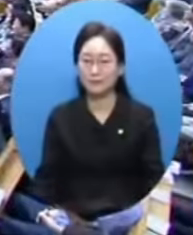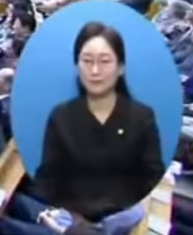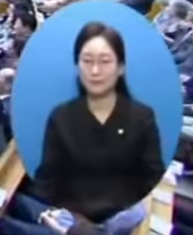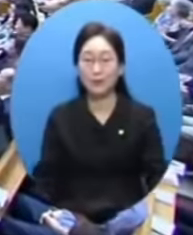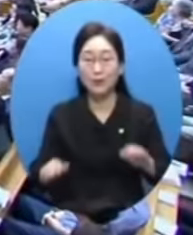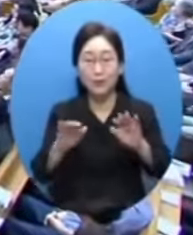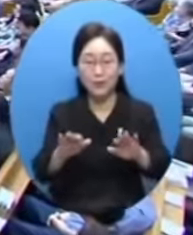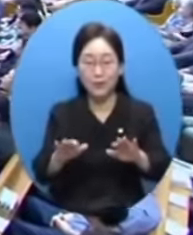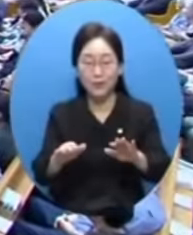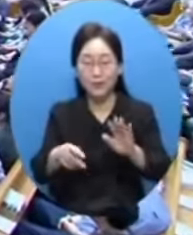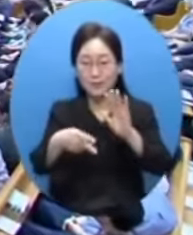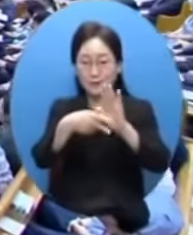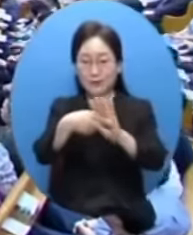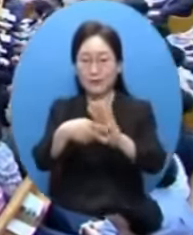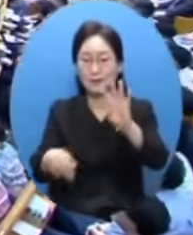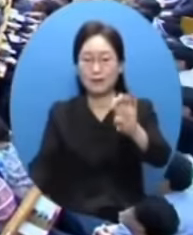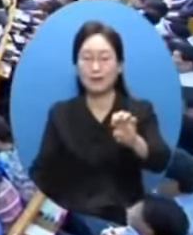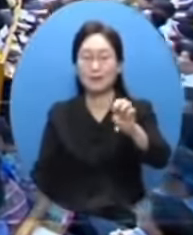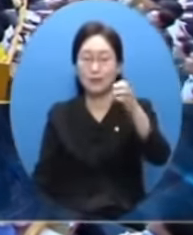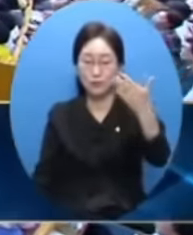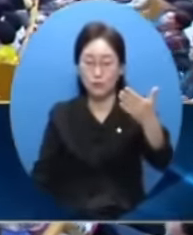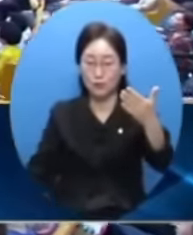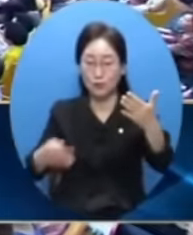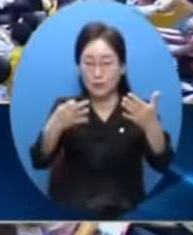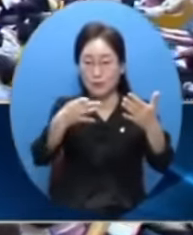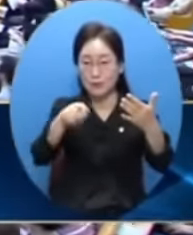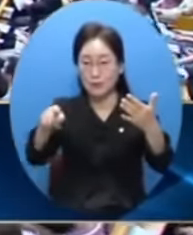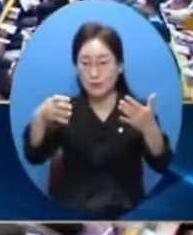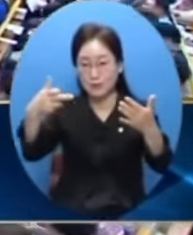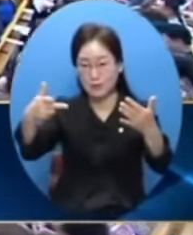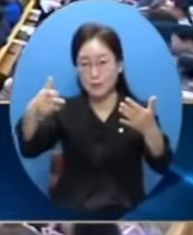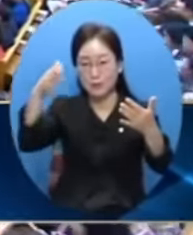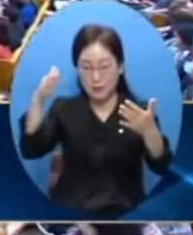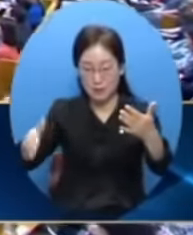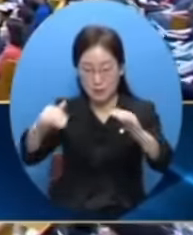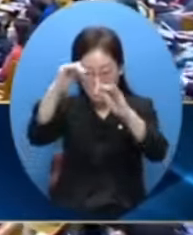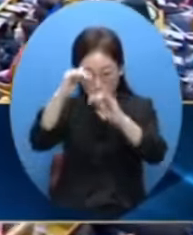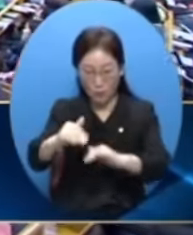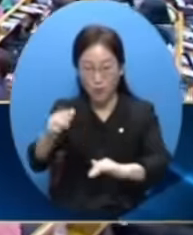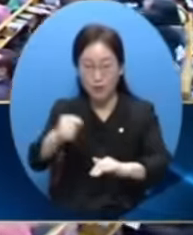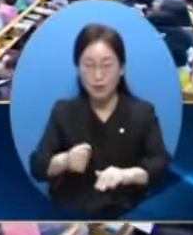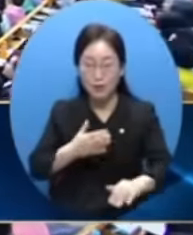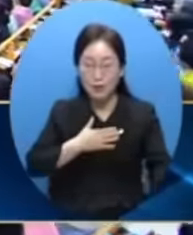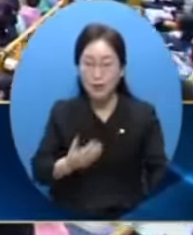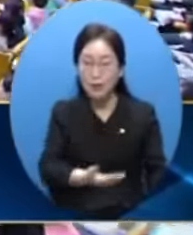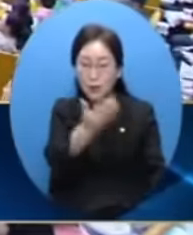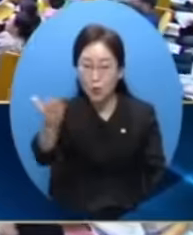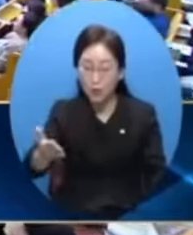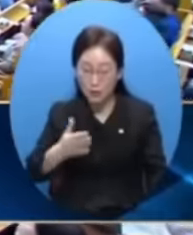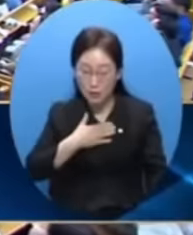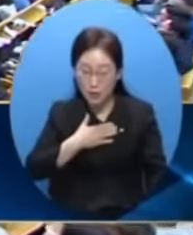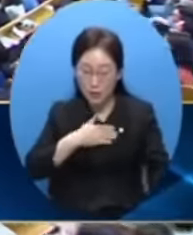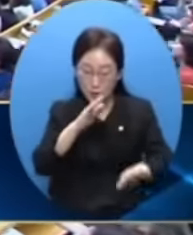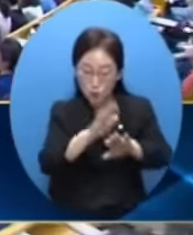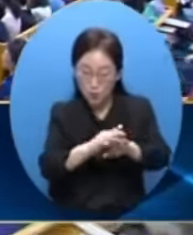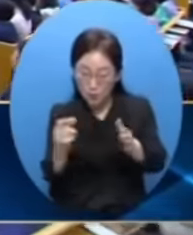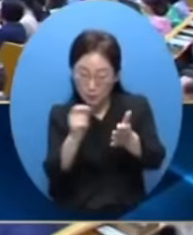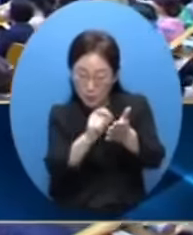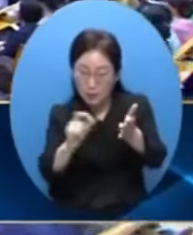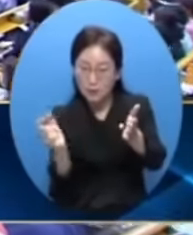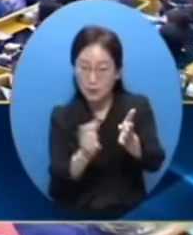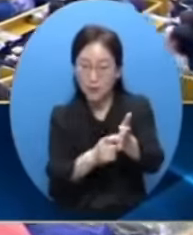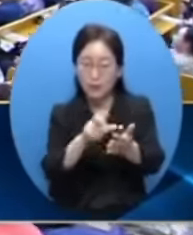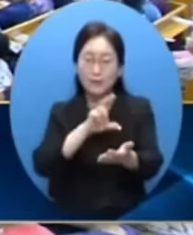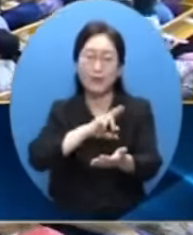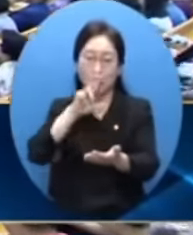저는 오늘 이사야 49장 14절로 17절을 본문으로 하여서 내가 너를 내 손바닥에 새겼고 이하든